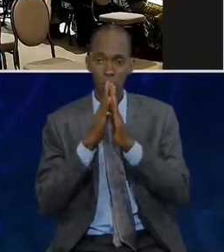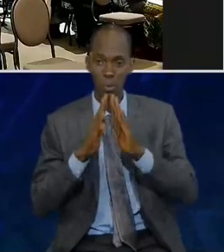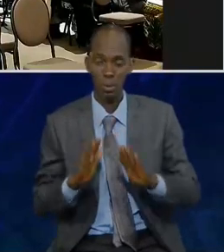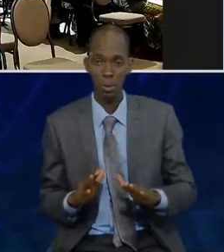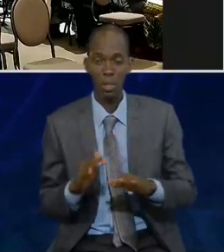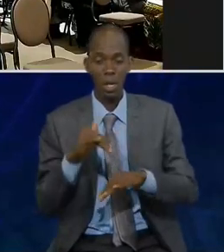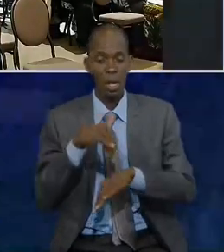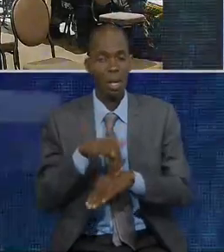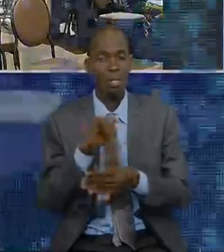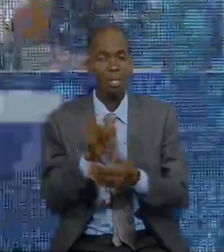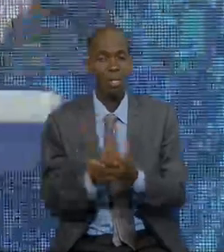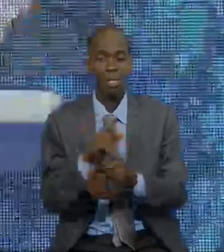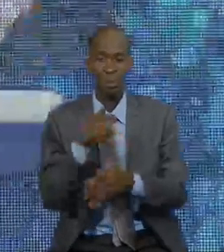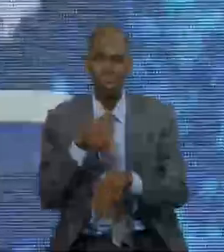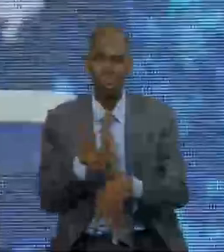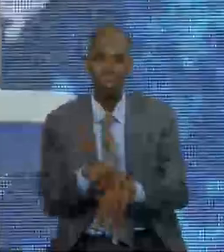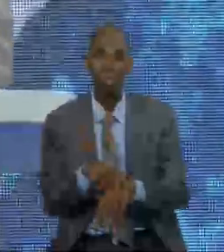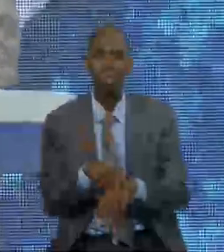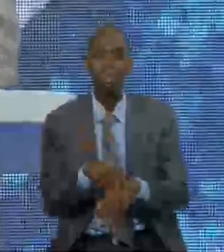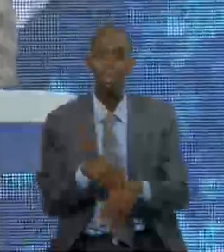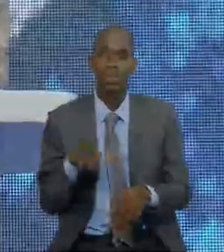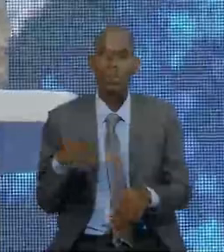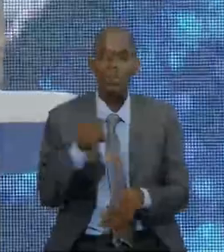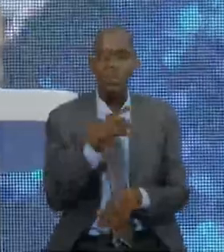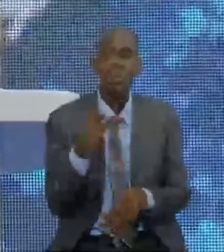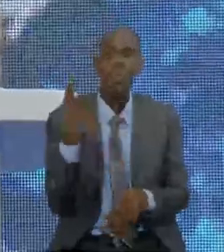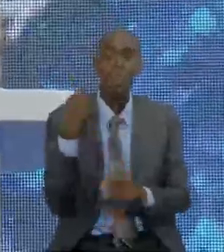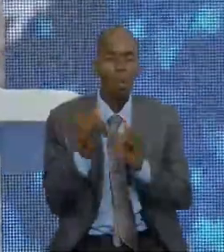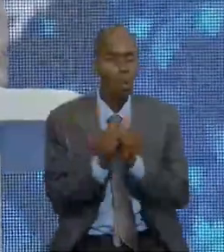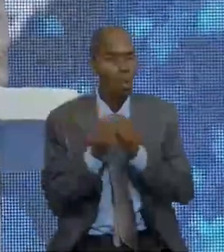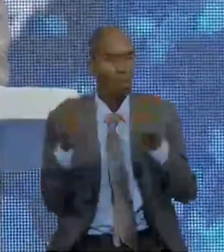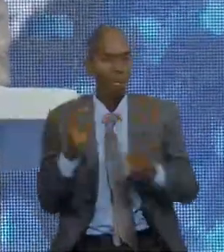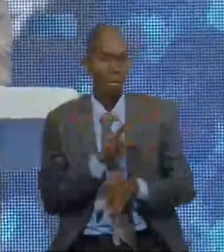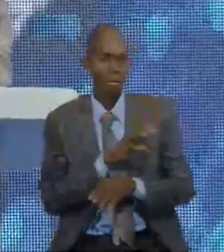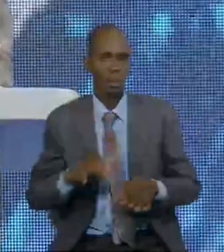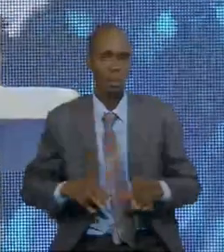en ce moment avant que tu rencontres Jésus Christ le prince le père